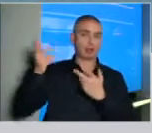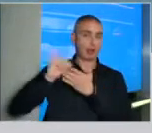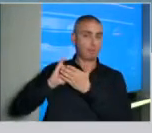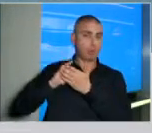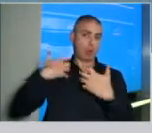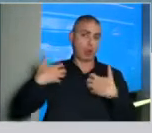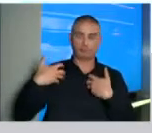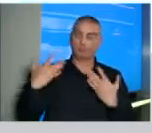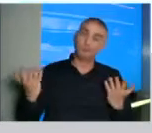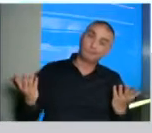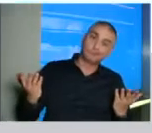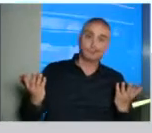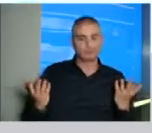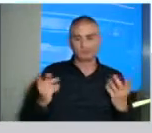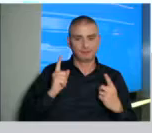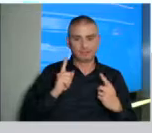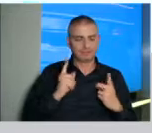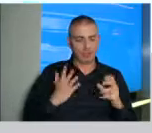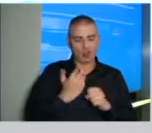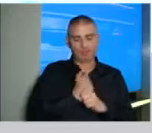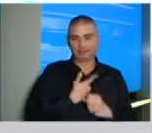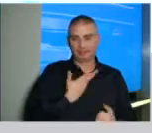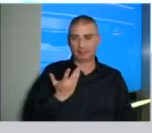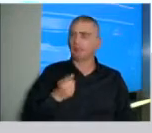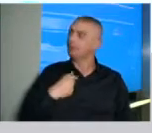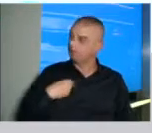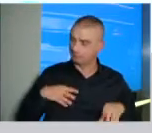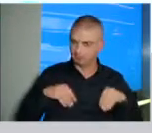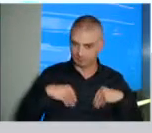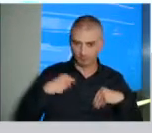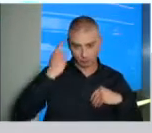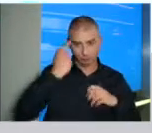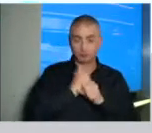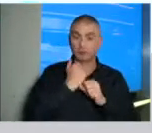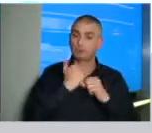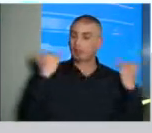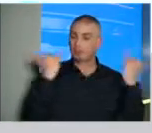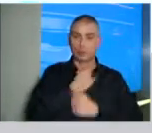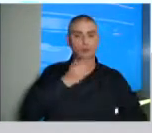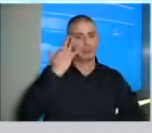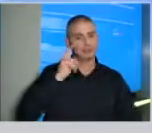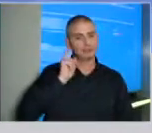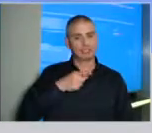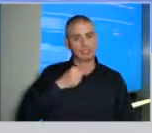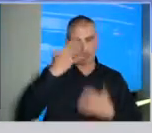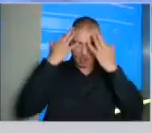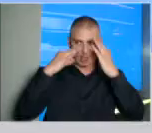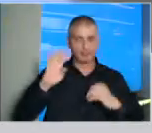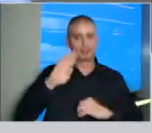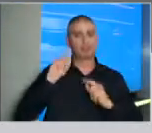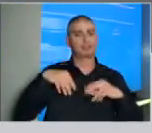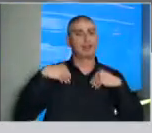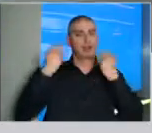יורק? זה לא מתרומם לי, רביב. אני מסכים איתך, אני חושב שזו טעות של גנץ. הוא היה צריך לכבד את ביבי, הוא היה צריך